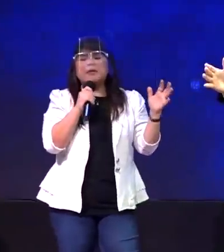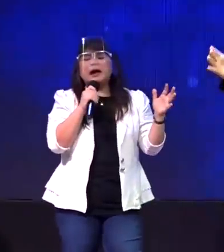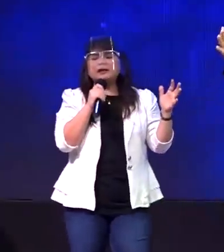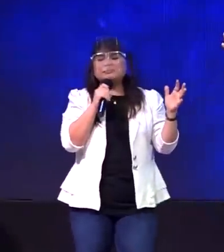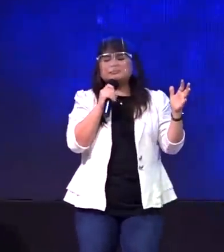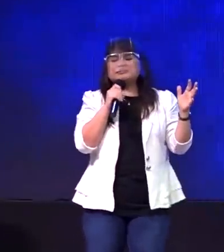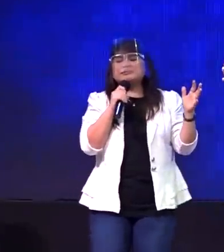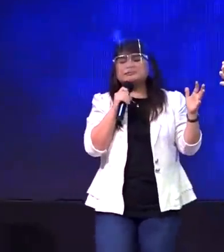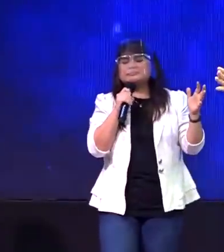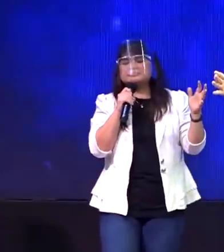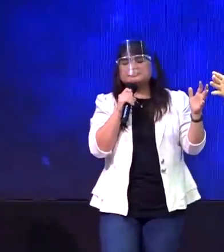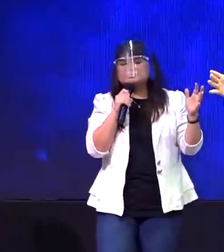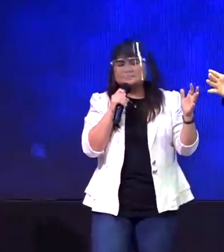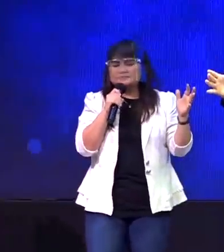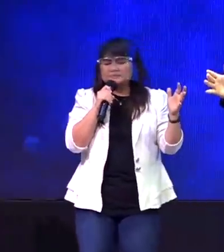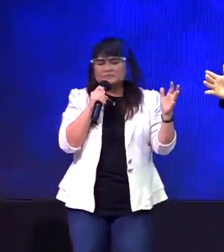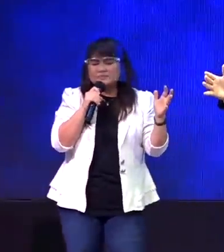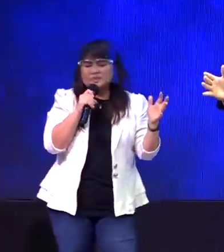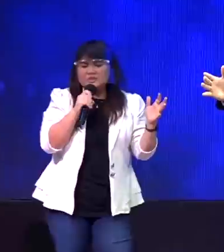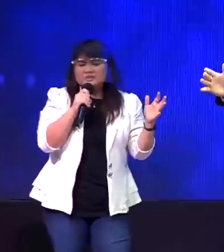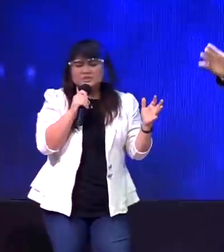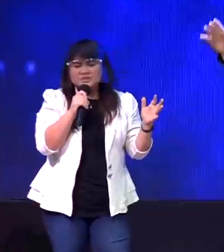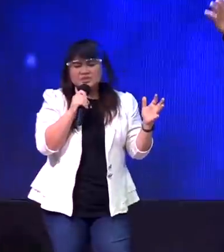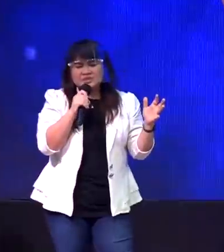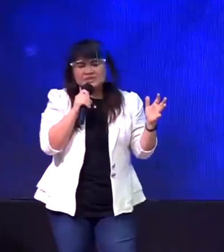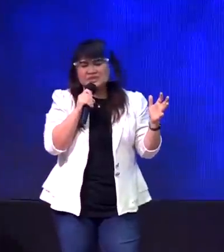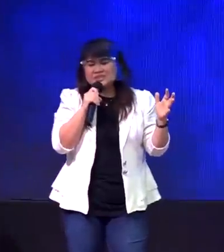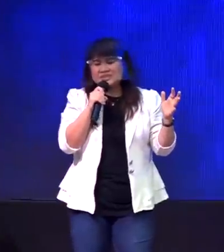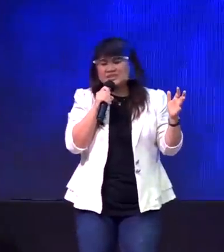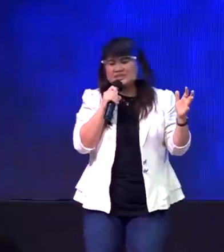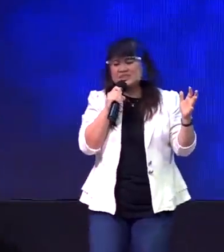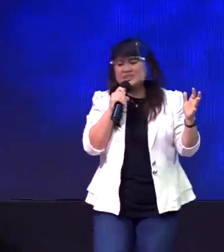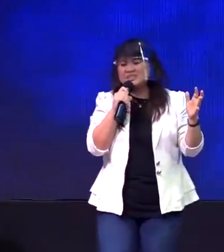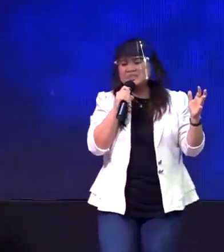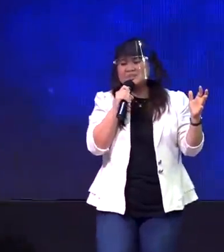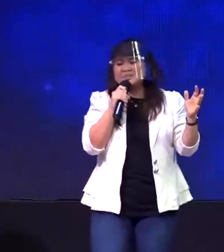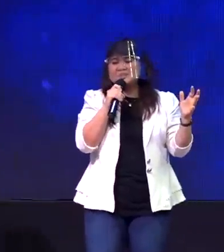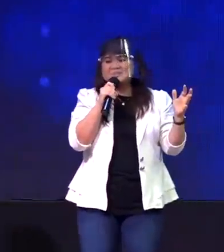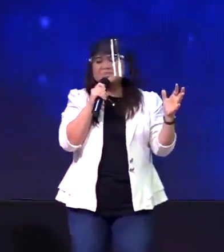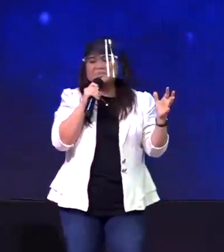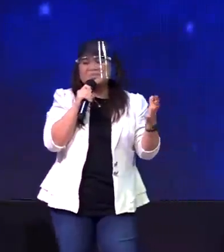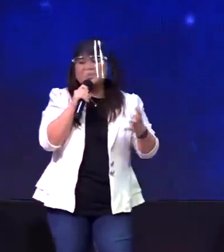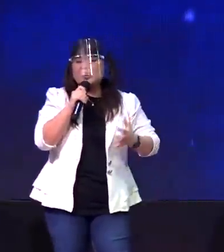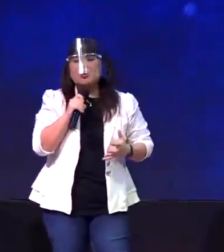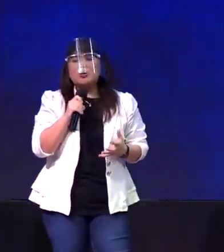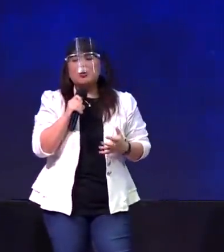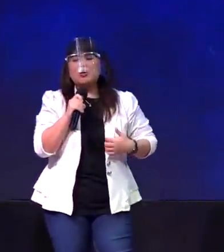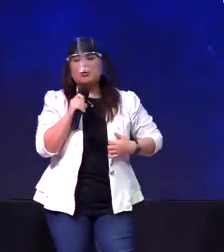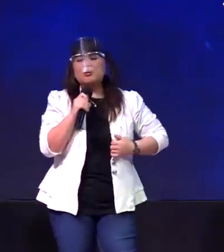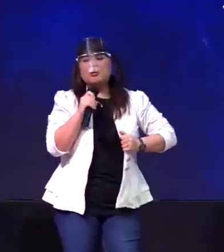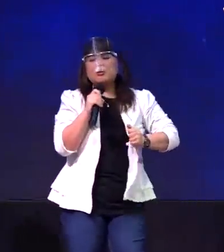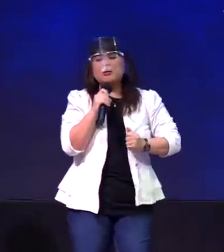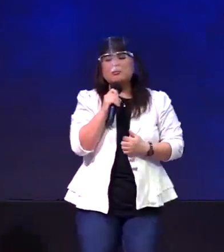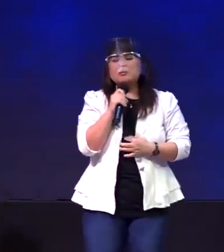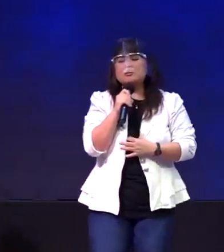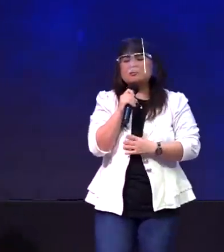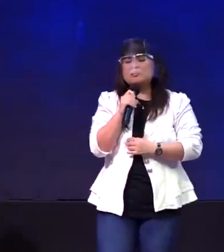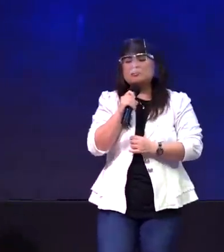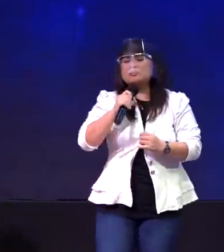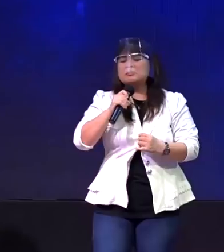Blessing yang ada di Surabaya ini Tuhan. Berkati hamba-Mu, baik di dalam pelayanan